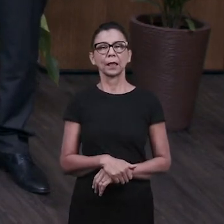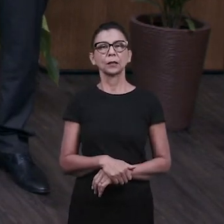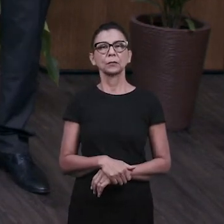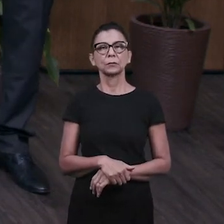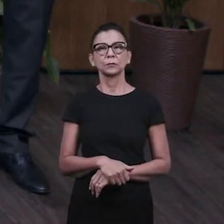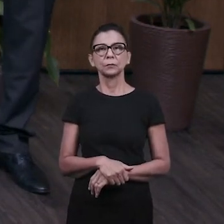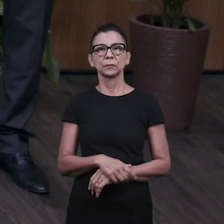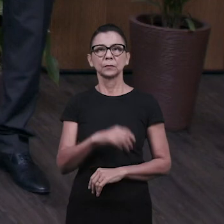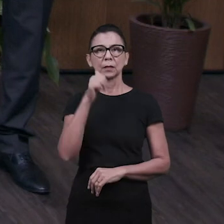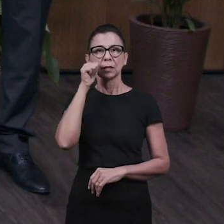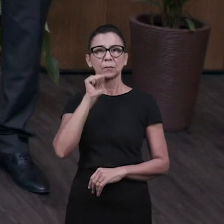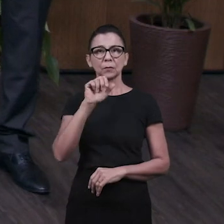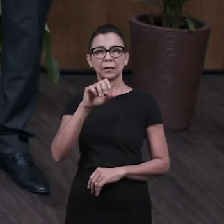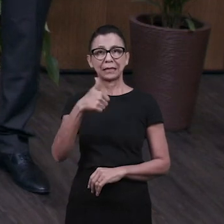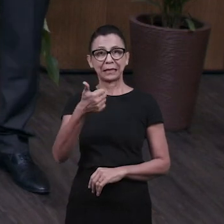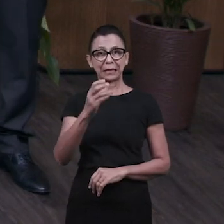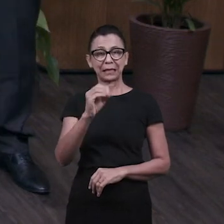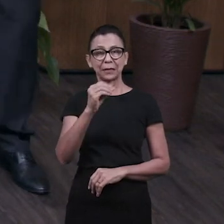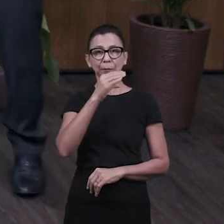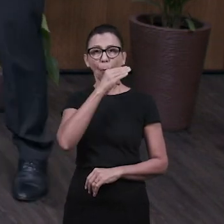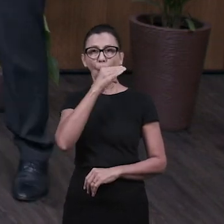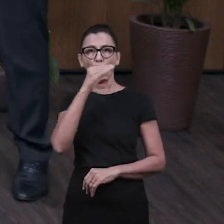ont entendu le cri.